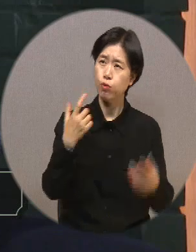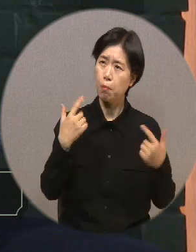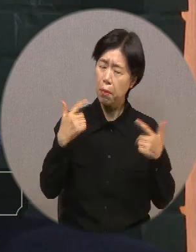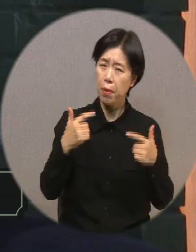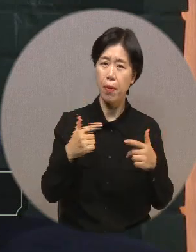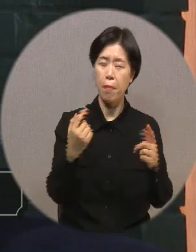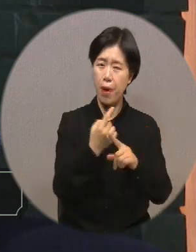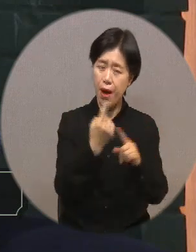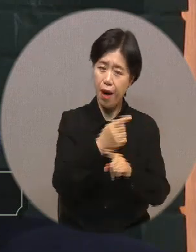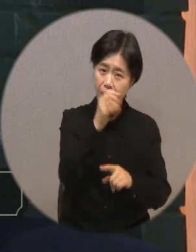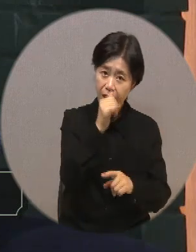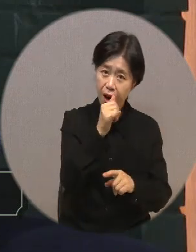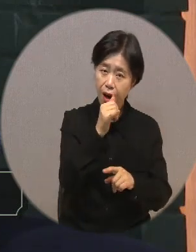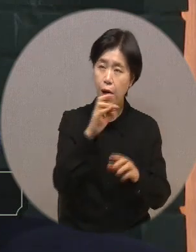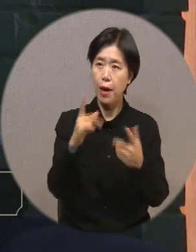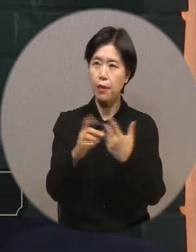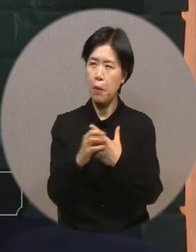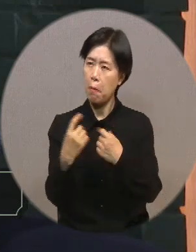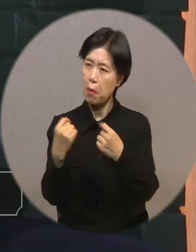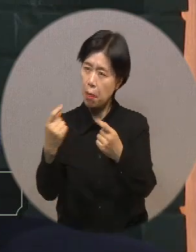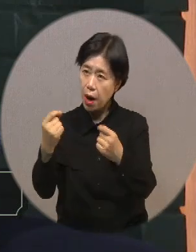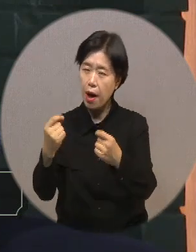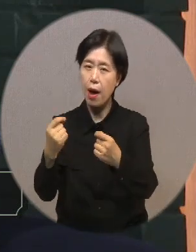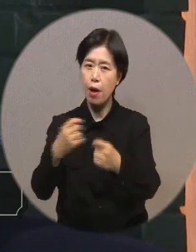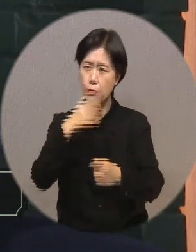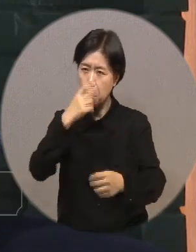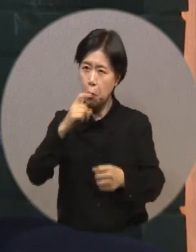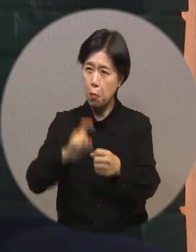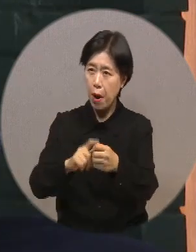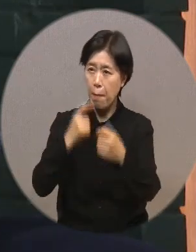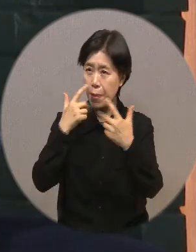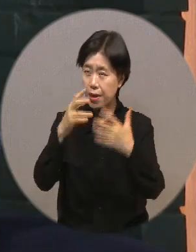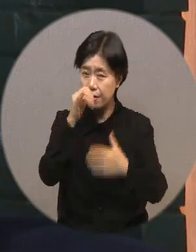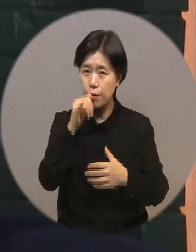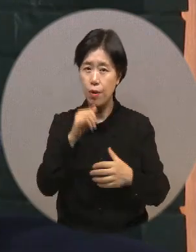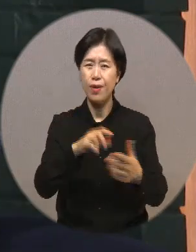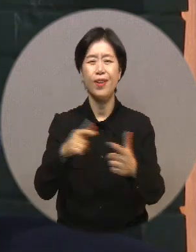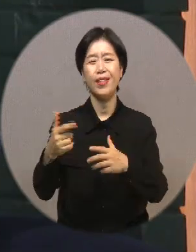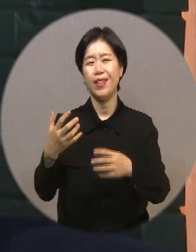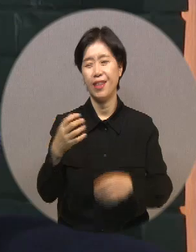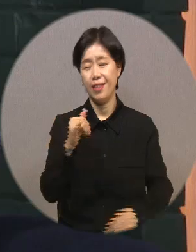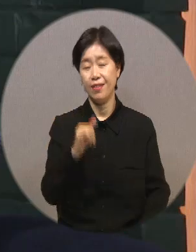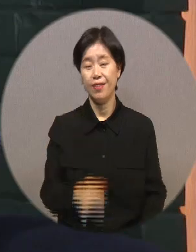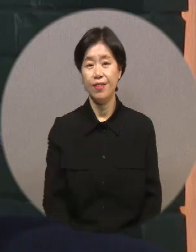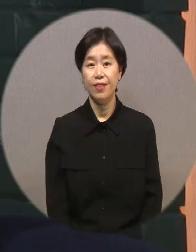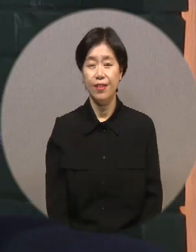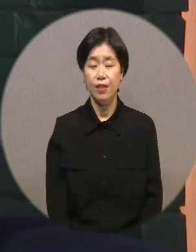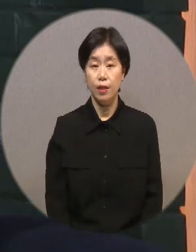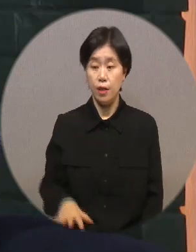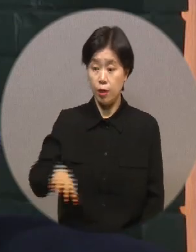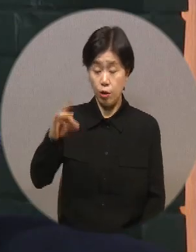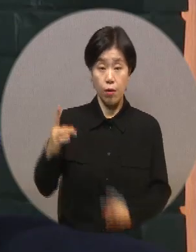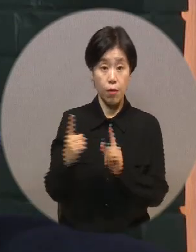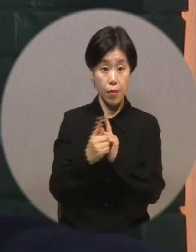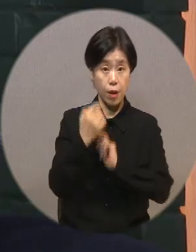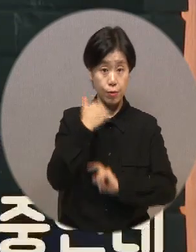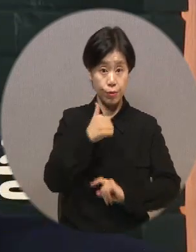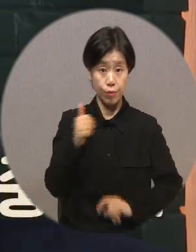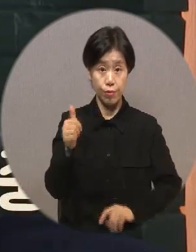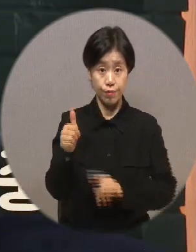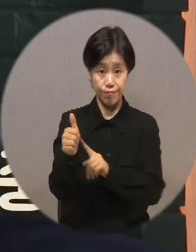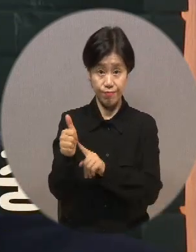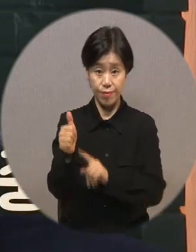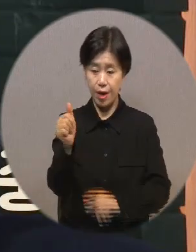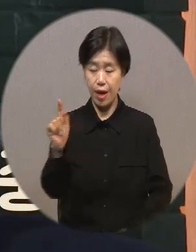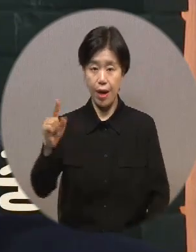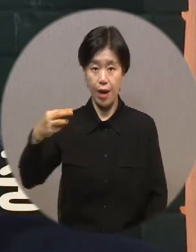하지만요. 지금 큰 아이들 같은 경우는 그 제가 처음에 만난 그 하룡이, 그 친구는 지금 올해